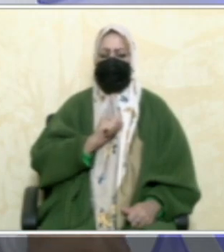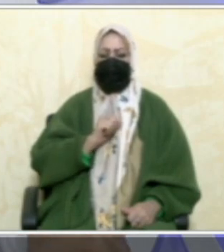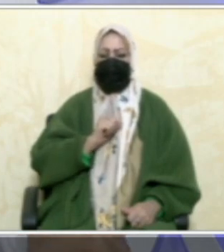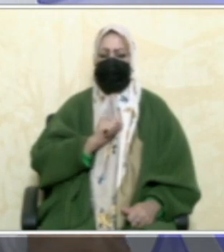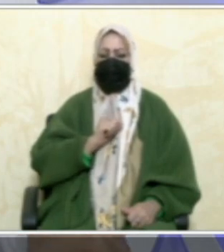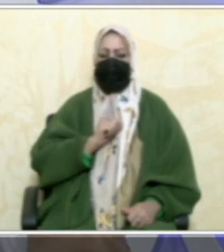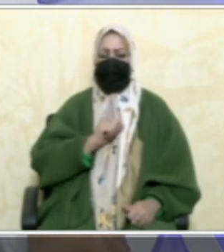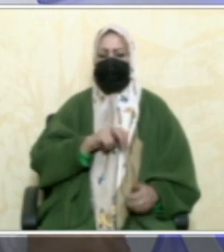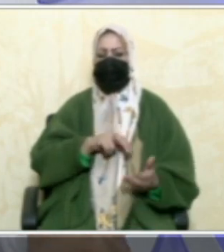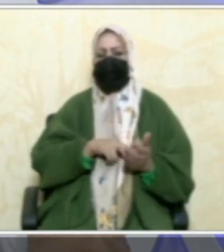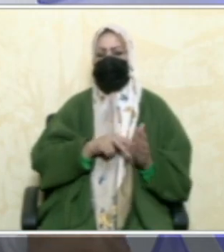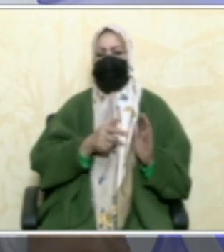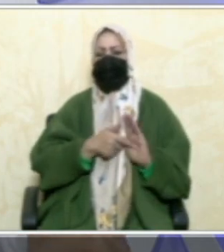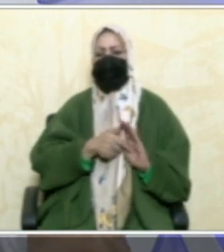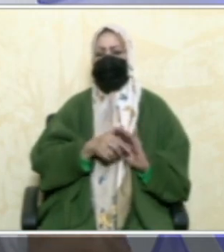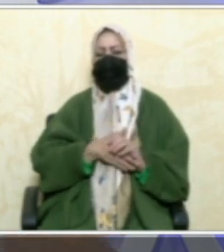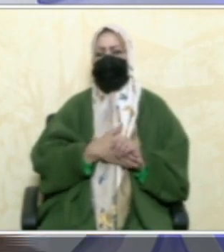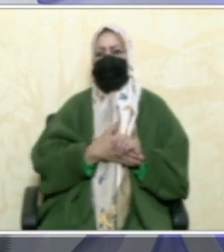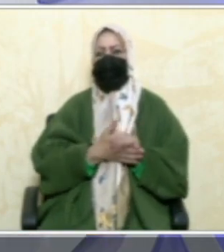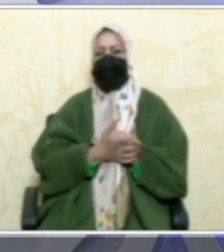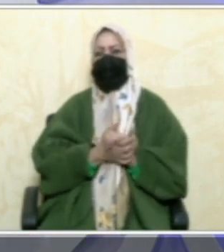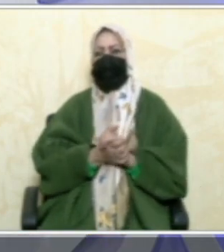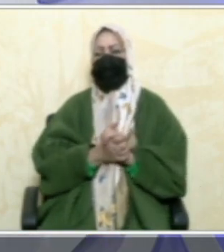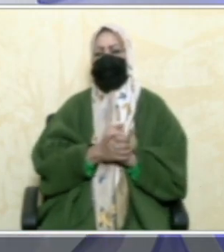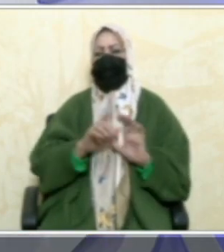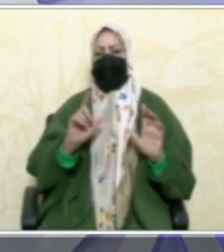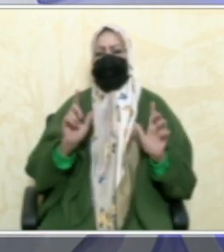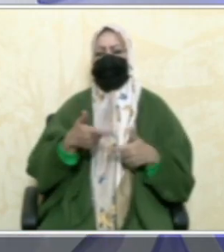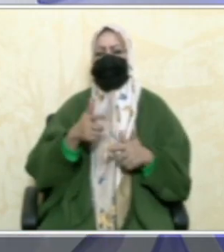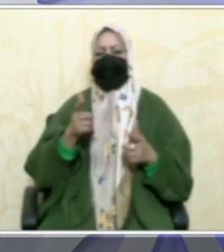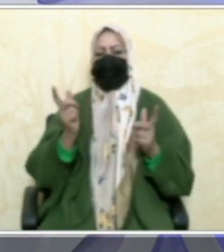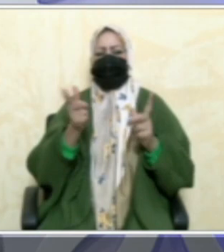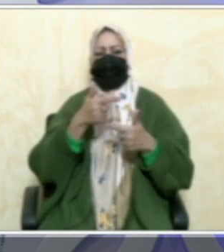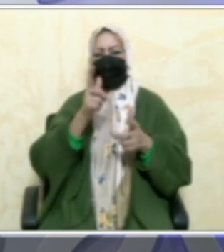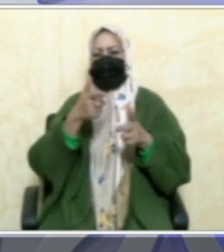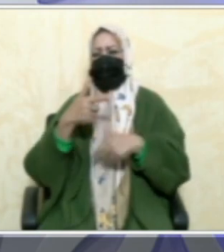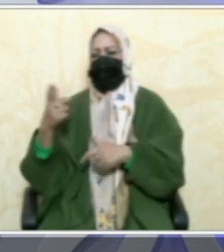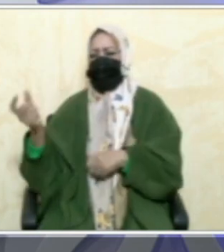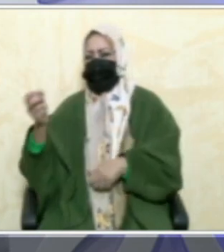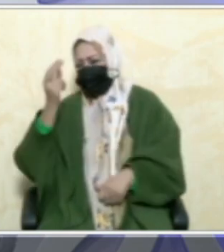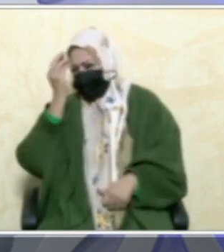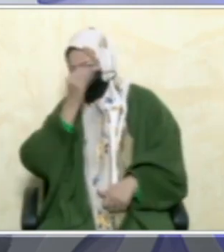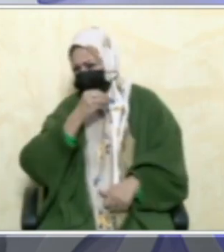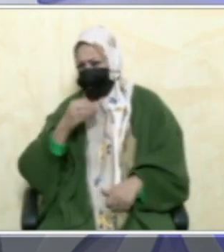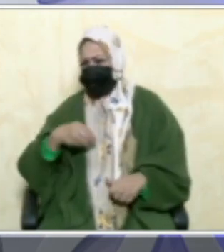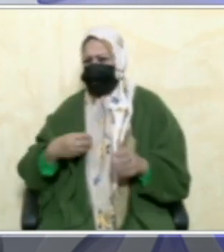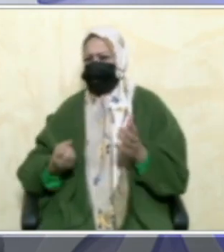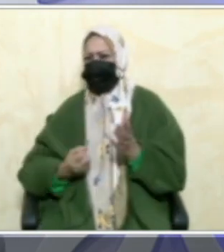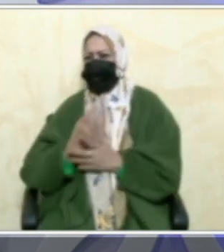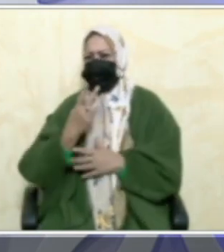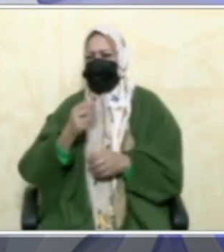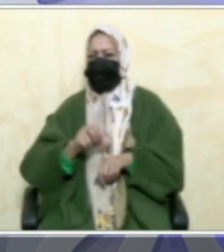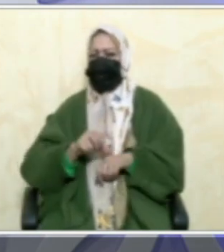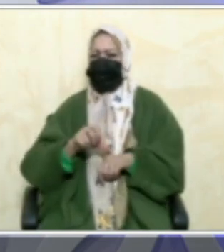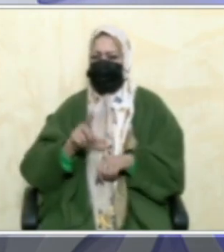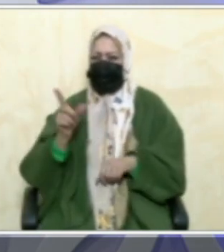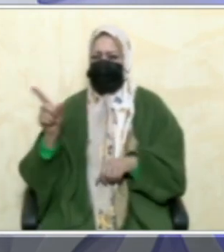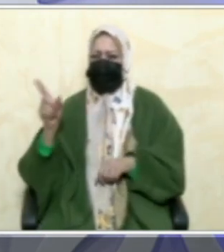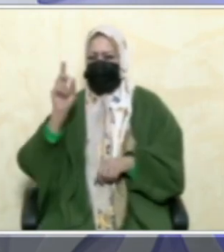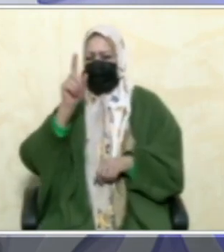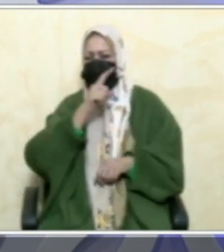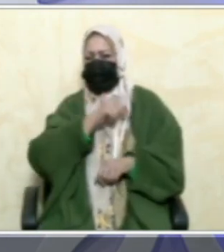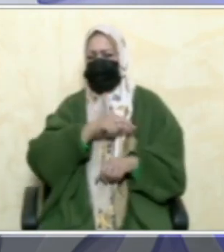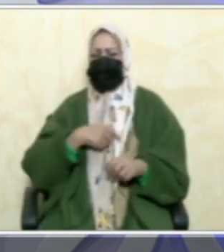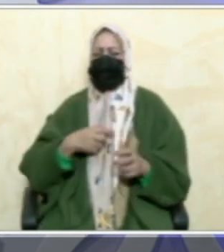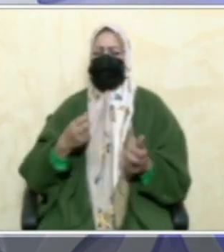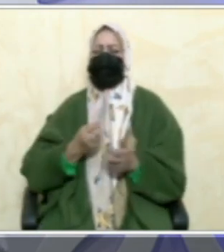القبض على المتنصرين، لابد من قفل هذه القنوات أو على الأقل محاسبتها بما